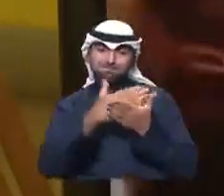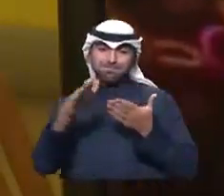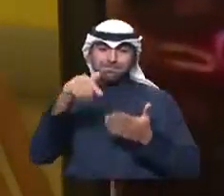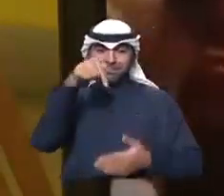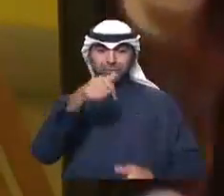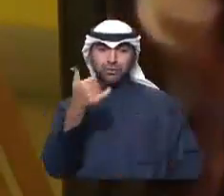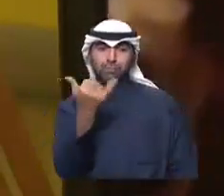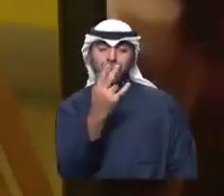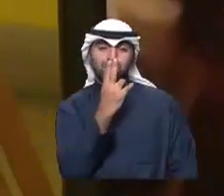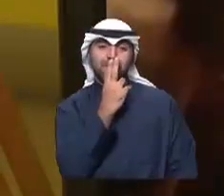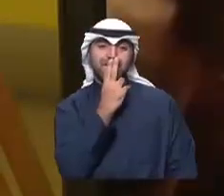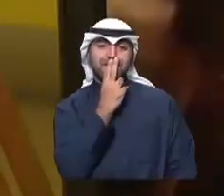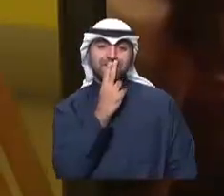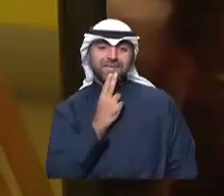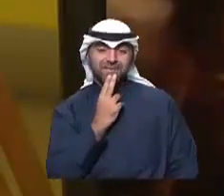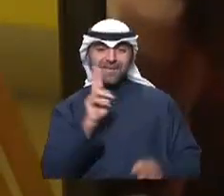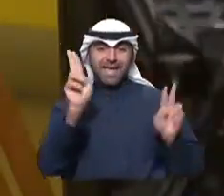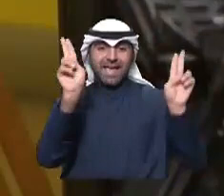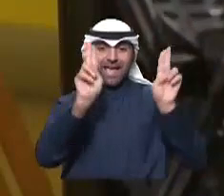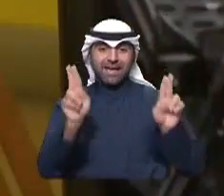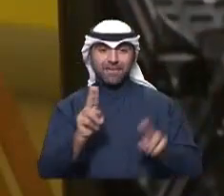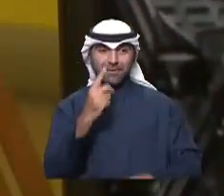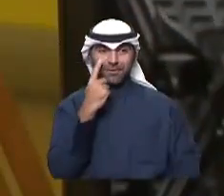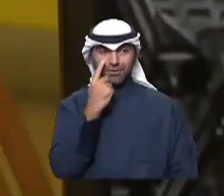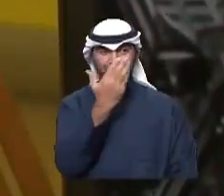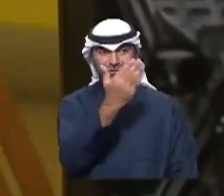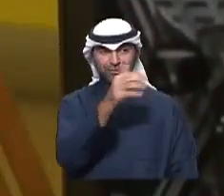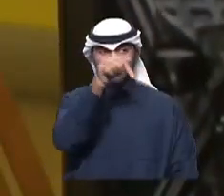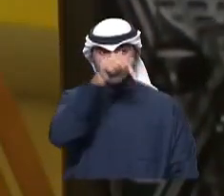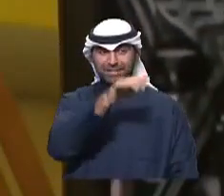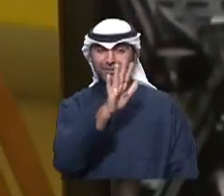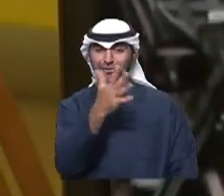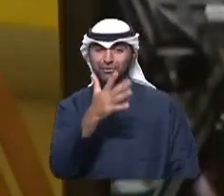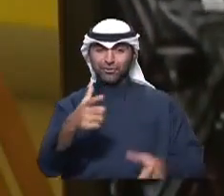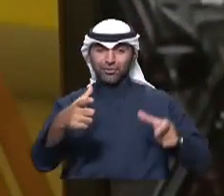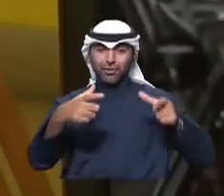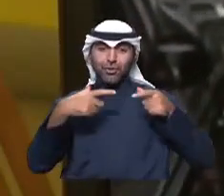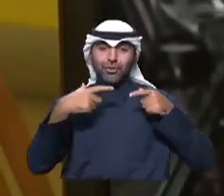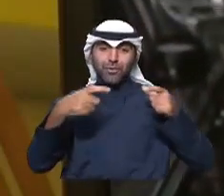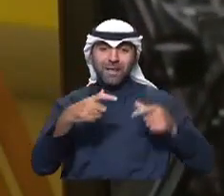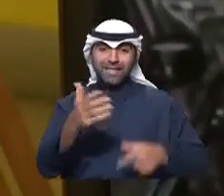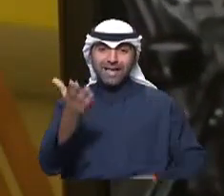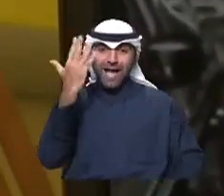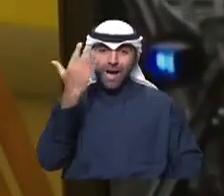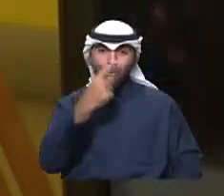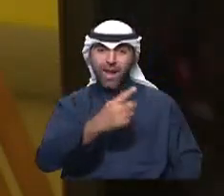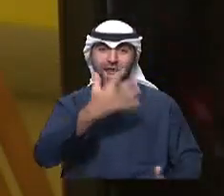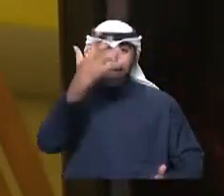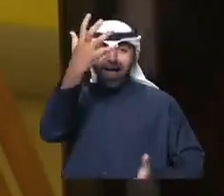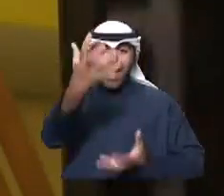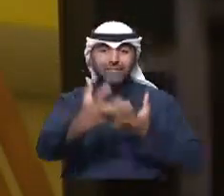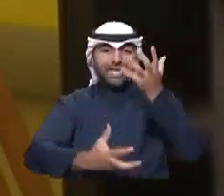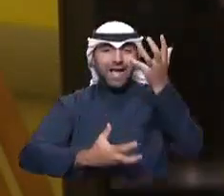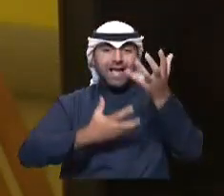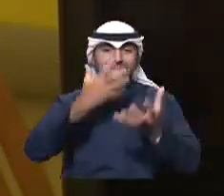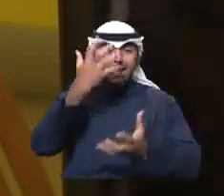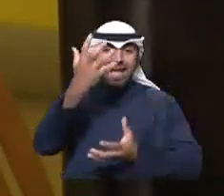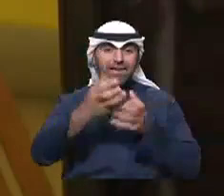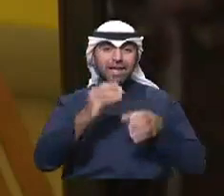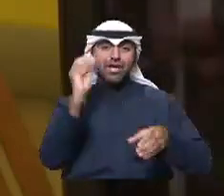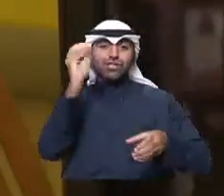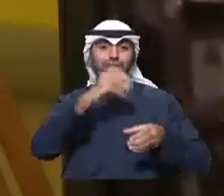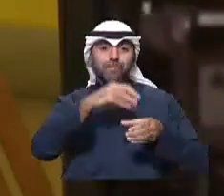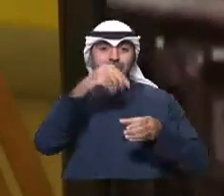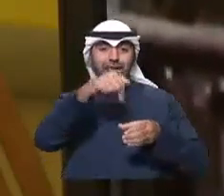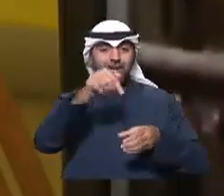80% أقل من الوقود المستخدم حاليا. طبعا من خلال هالمصنع قاعد نحاول نقلل من السويل بولوشن والووتر بولوشن